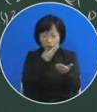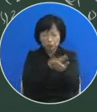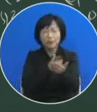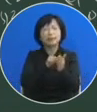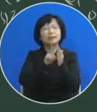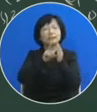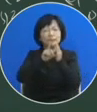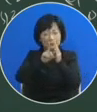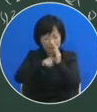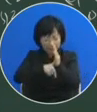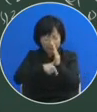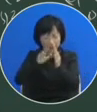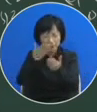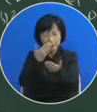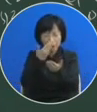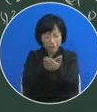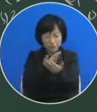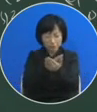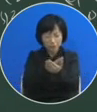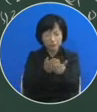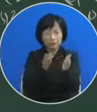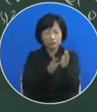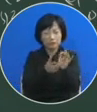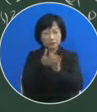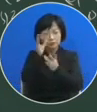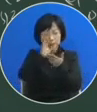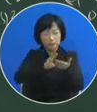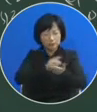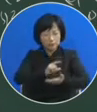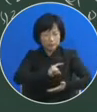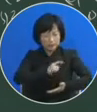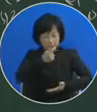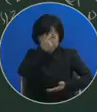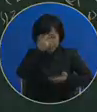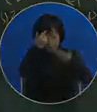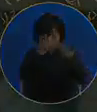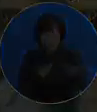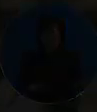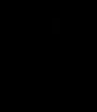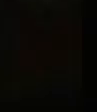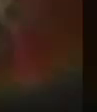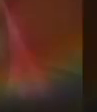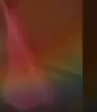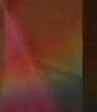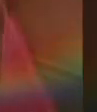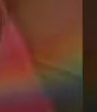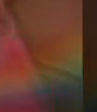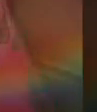주옵소서. 예수 그리스도 이름으로 기도하옵나이다. 아멘.